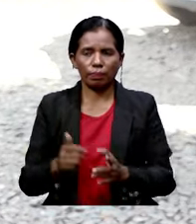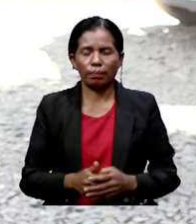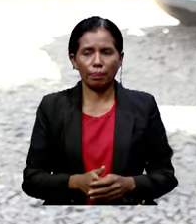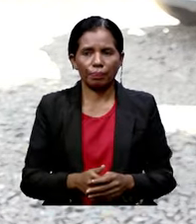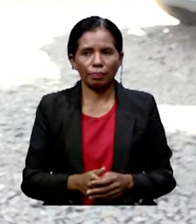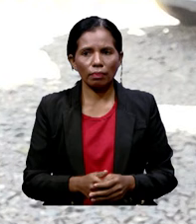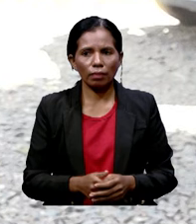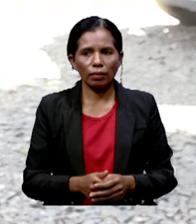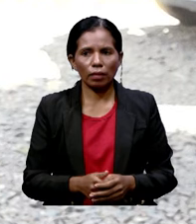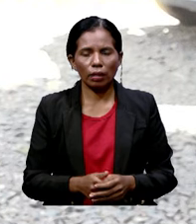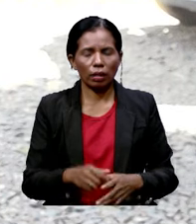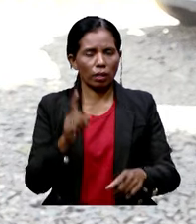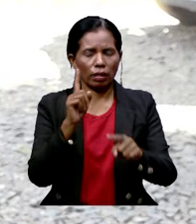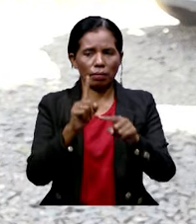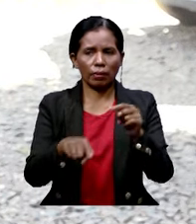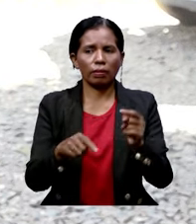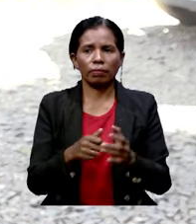Enta labele